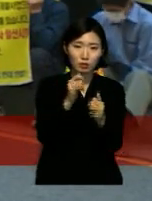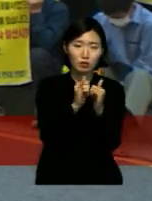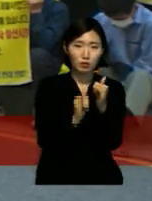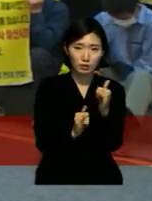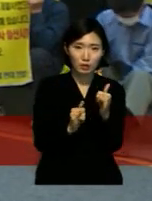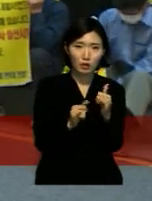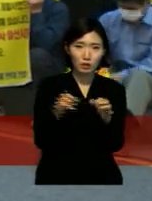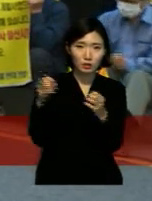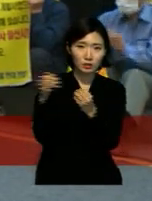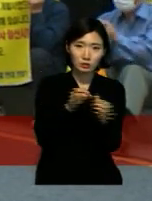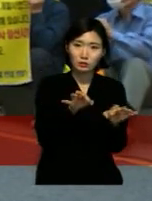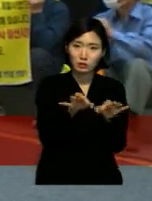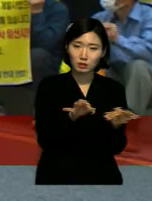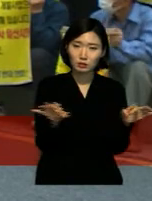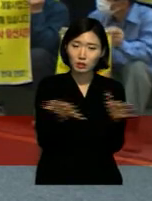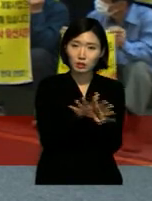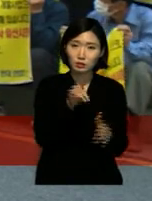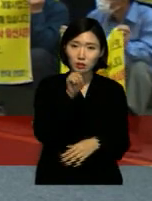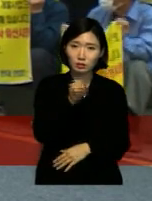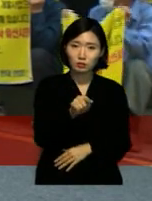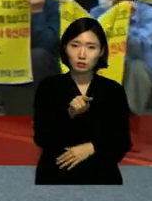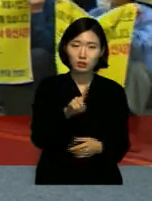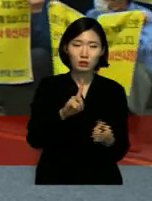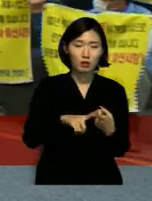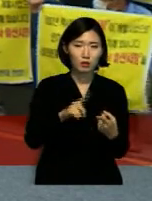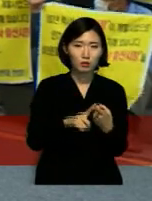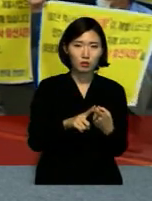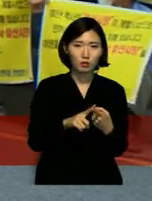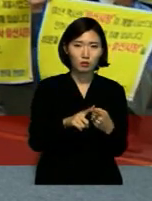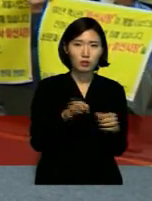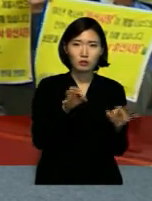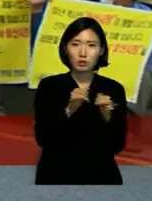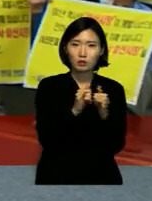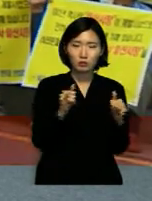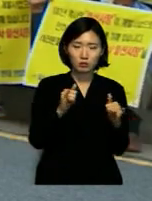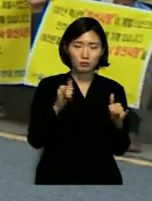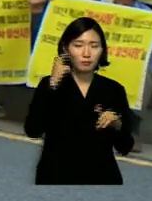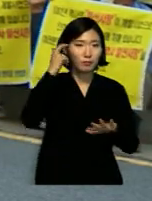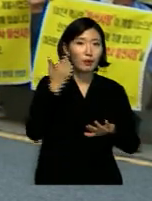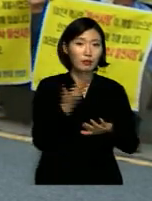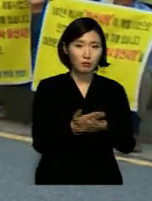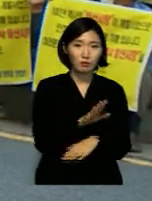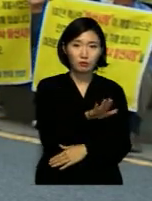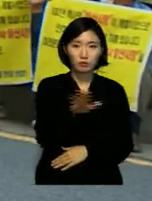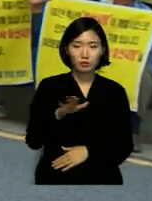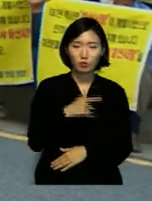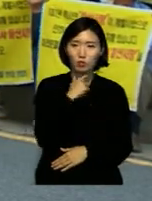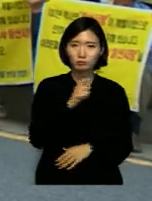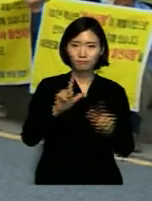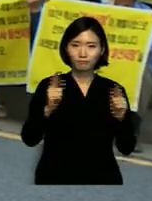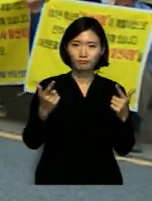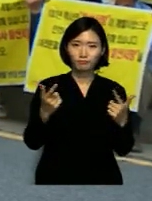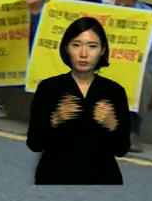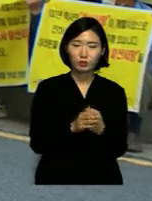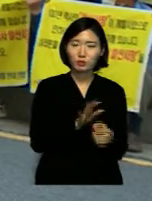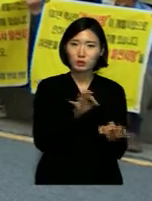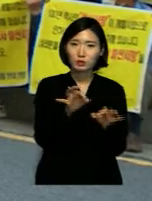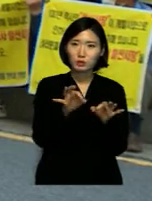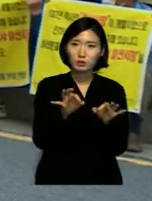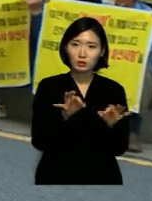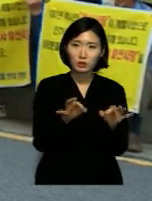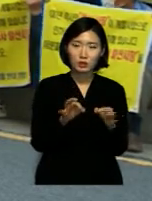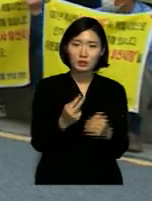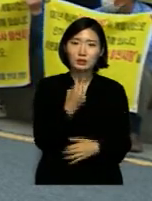없애겠다는데 상인들은 거기에 대해서 손 놓고 있을 수가 없잖아요. 그래서 우리는 원치 않는다. 우리 장사는 우리